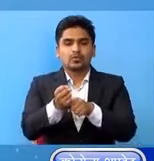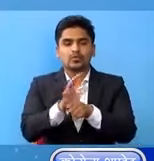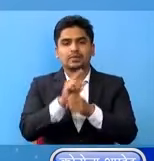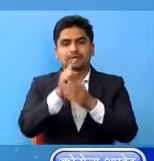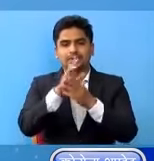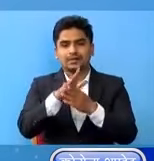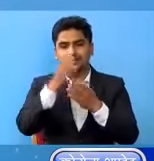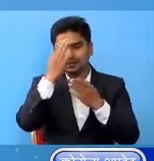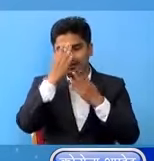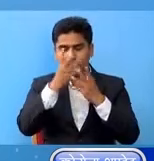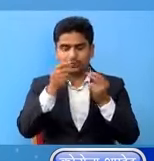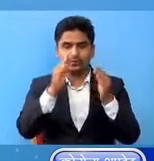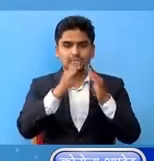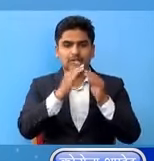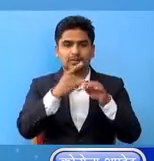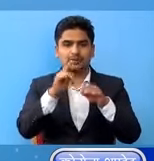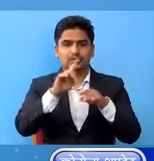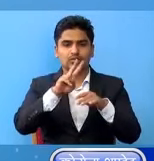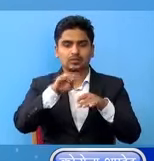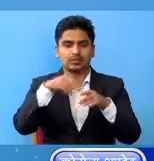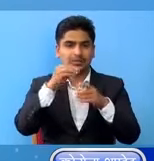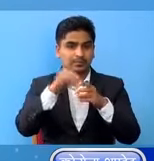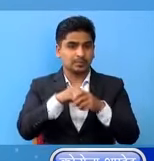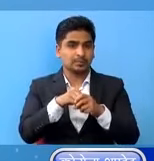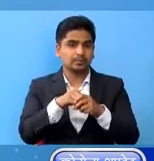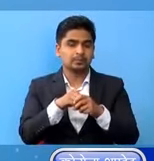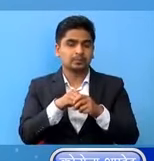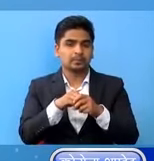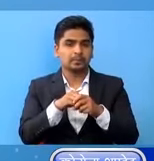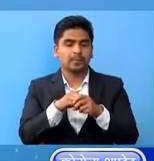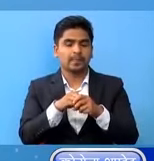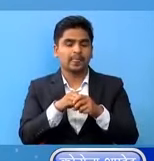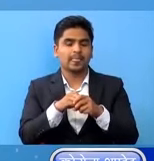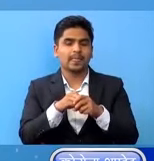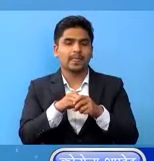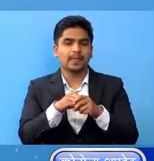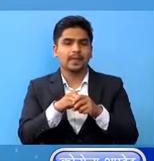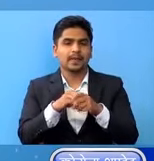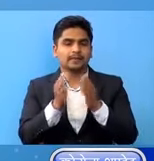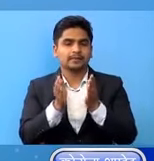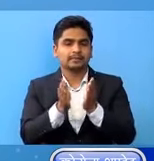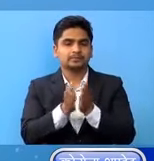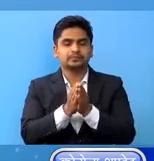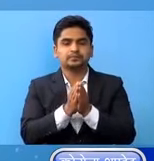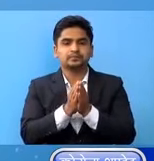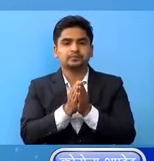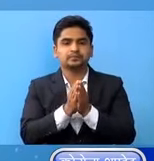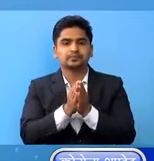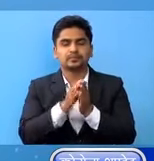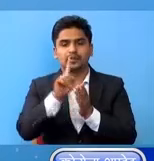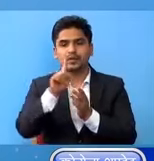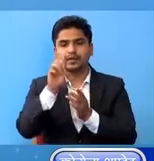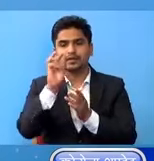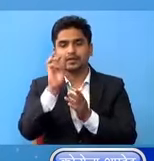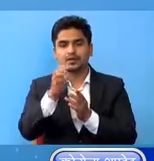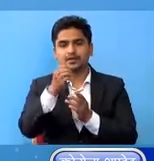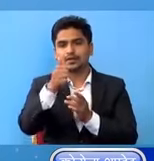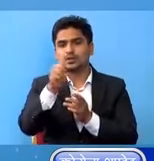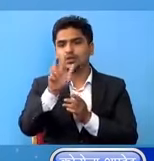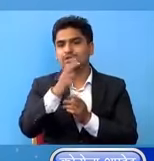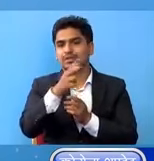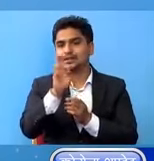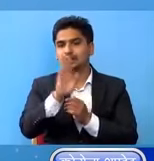19 संक्रमण मुक्त भई गत 24 घण्टामा डिस्चार्ज हुनुहुनेको संख्या जम्मा 1,068